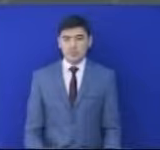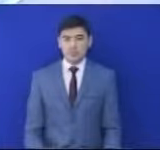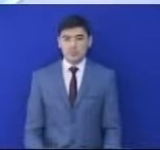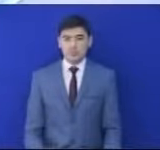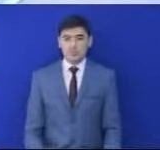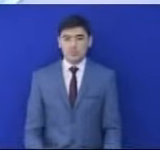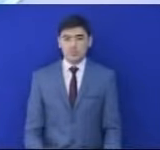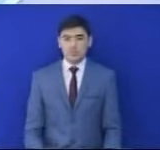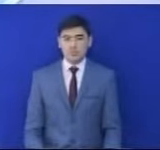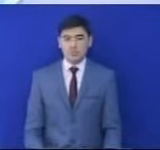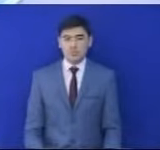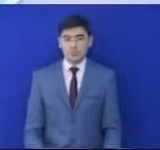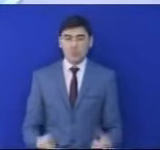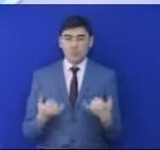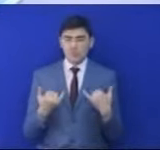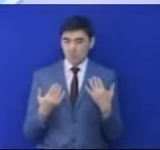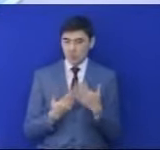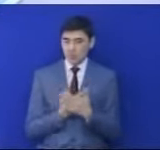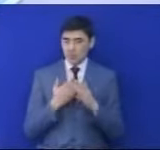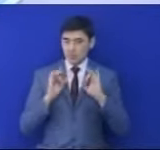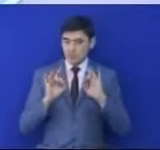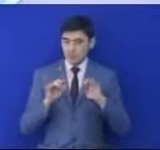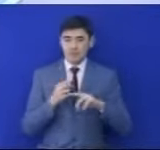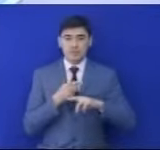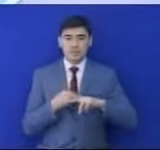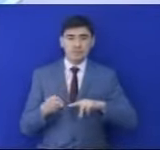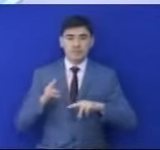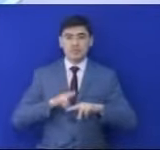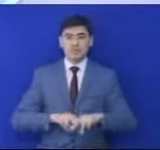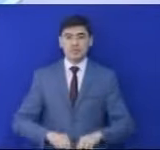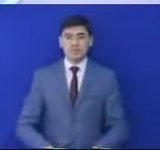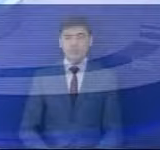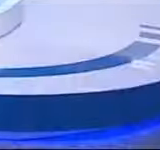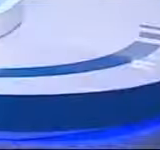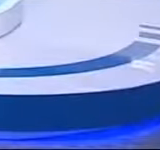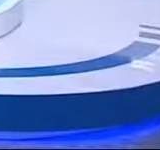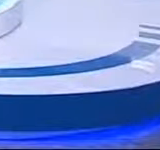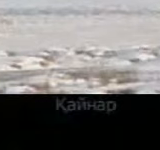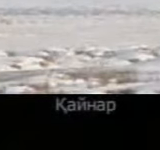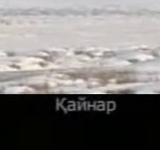телеарнасы. Бүгінге осы, демалыс күндеріңіз жақсы өтсін, аман болыңыздар.